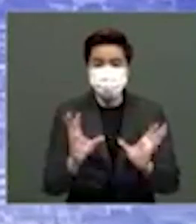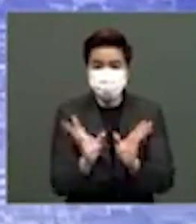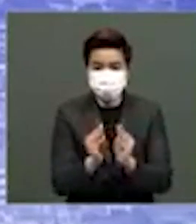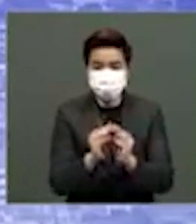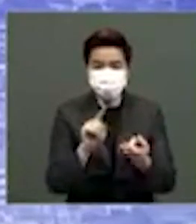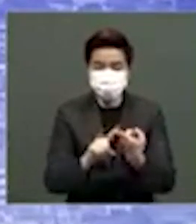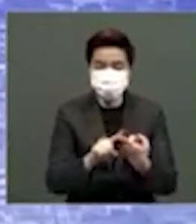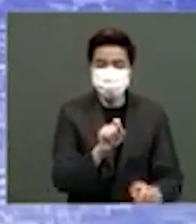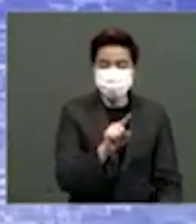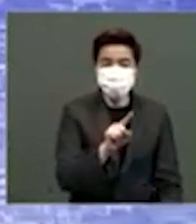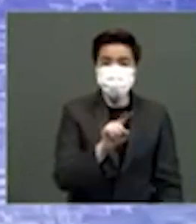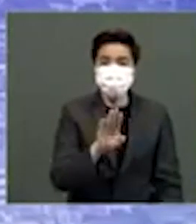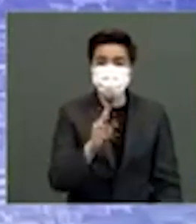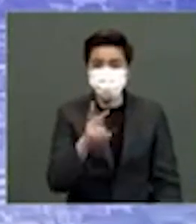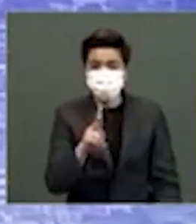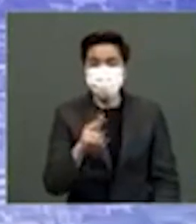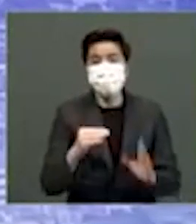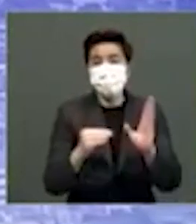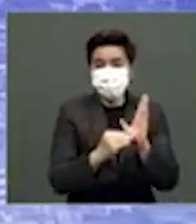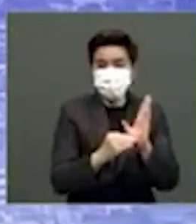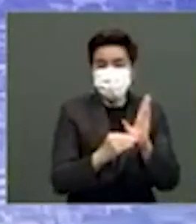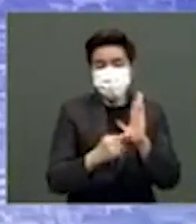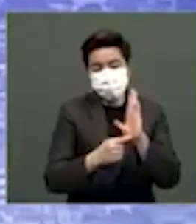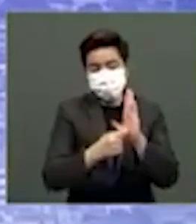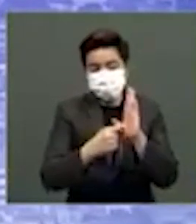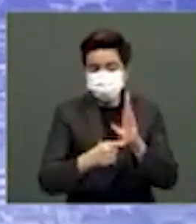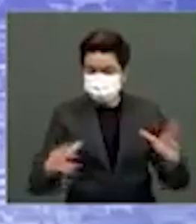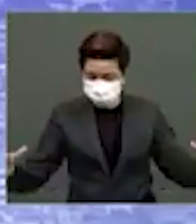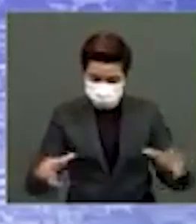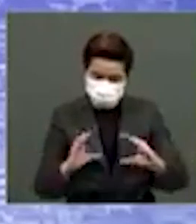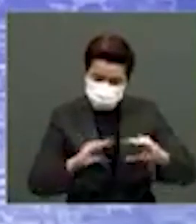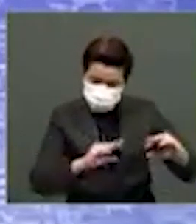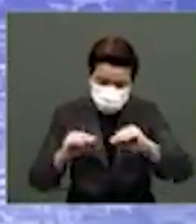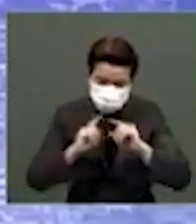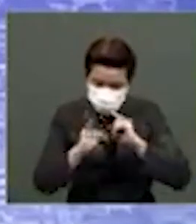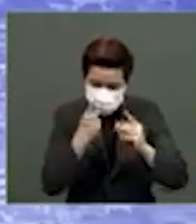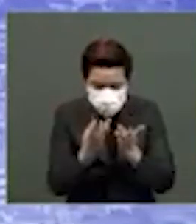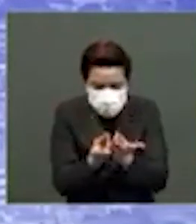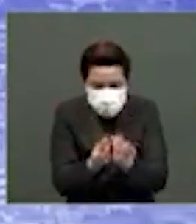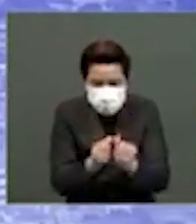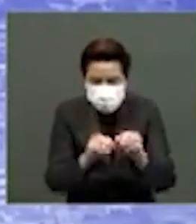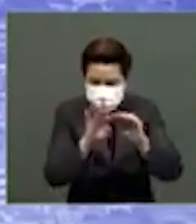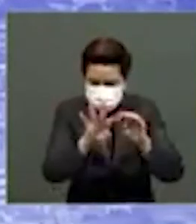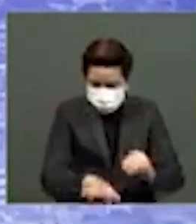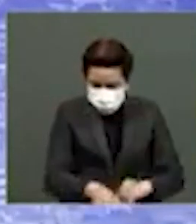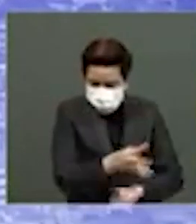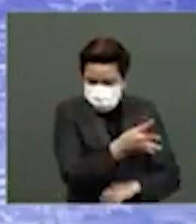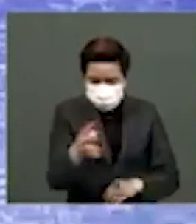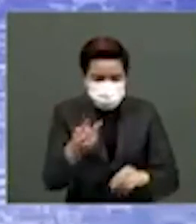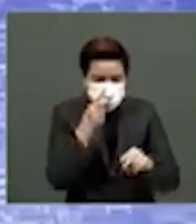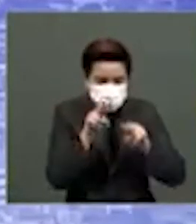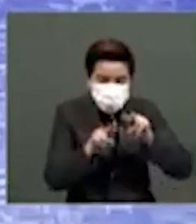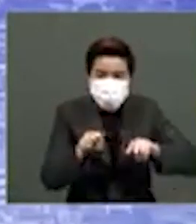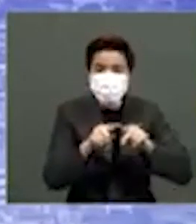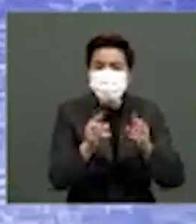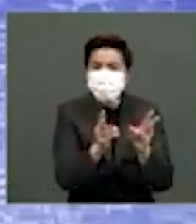ของศูนย์บูรณาการกรุงเทพแล้วก็ปริมณฑลเนี่ยนะครับก็เอาตัวเลขมาดูครับเพราะว่าณตอนนี้ก